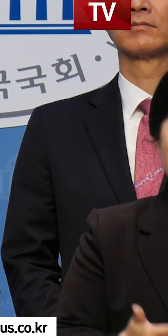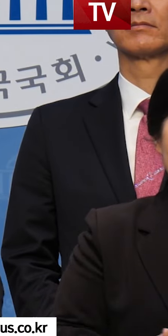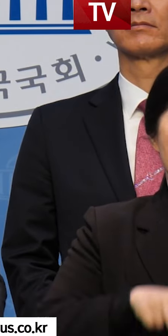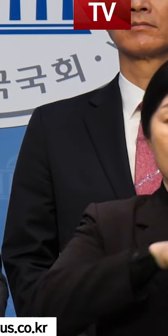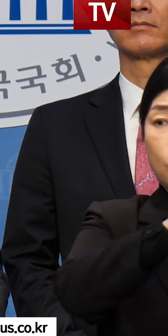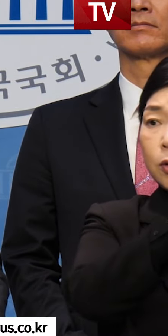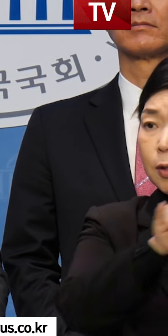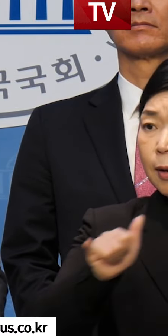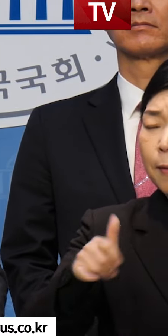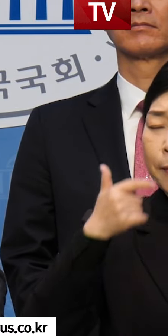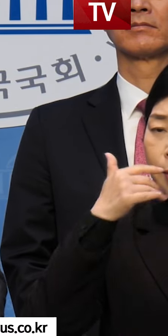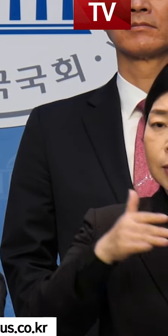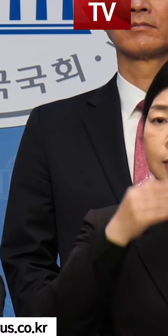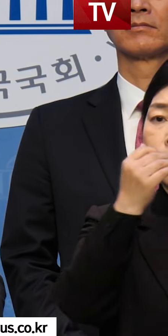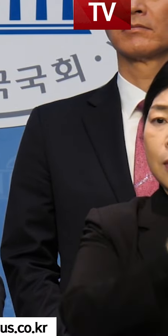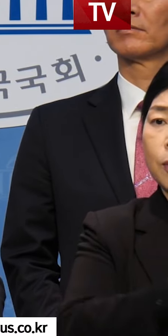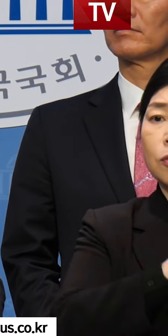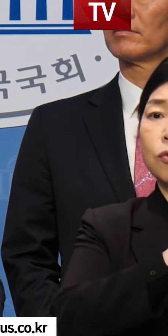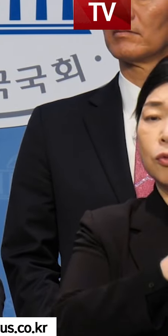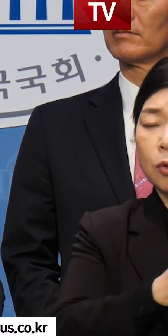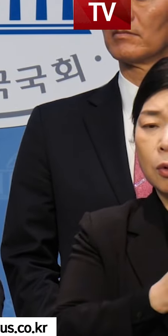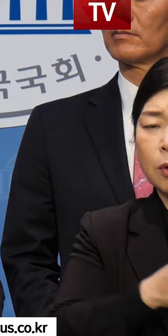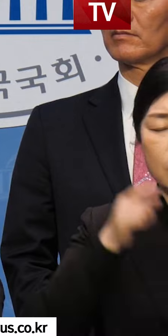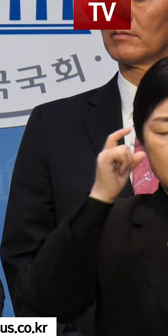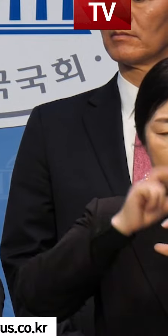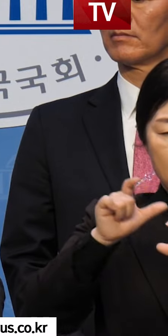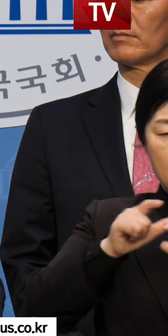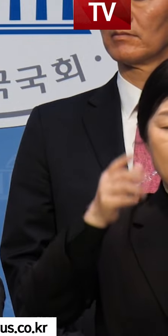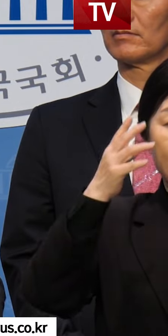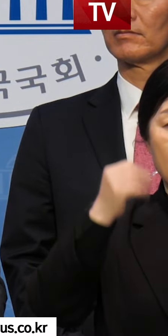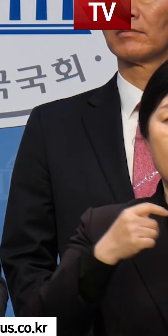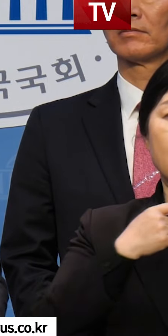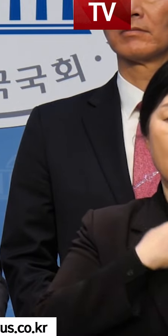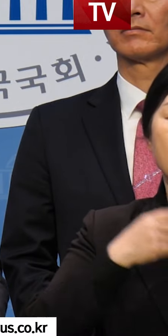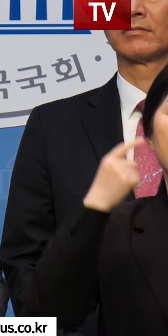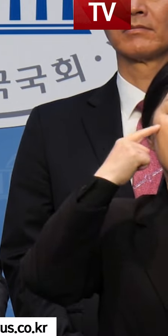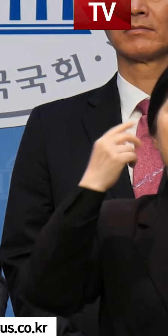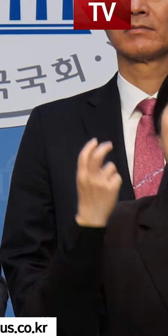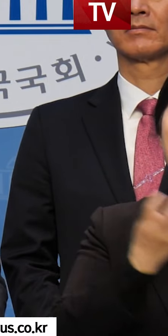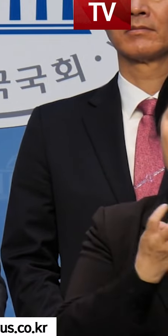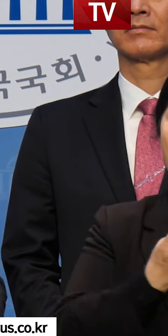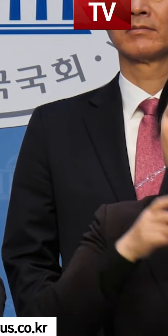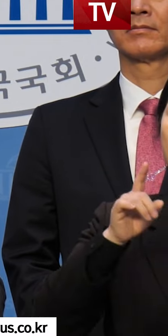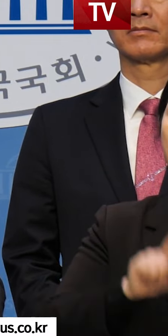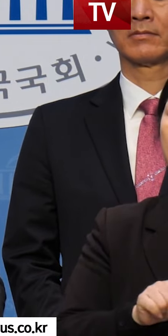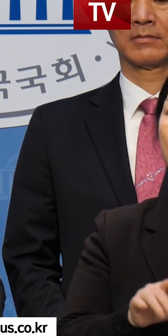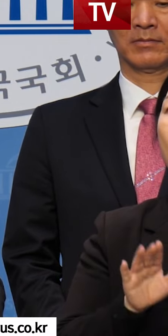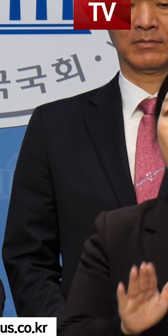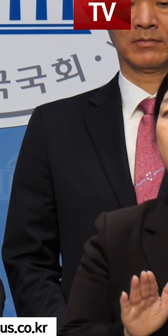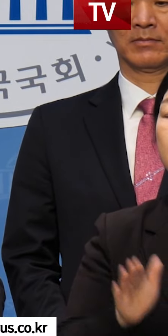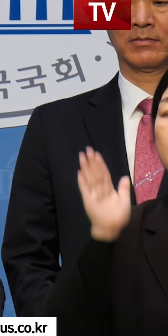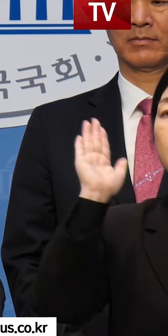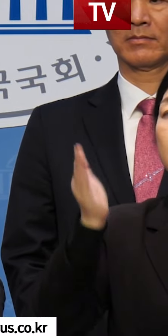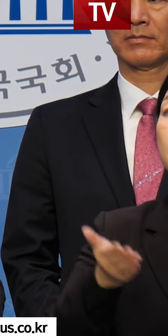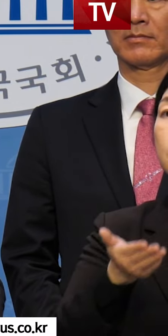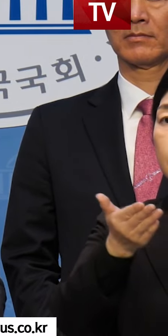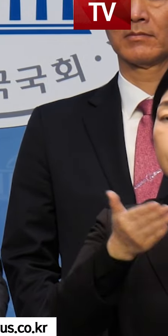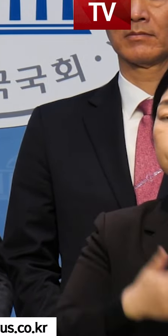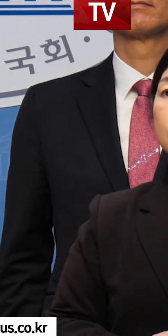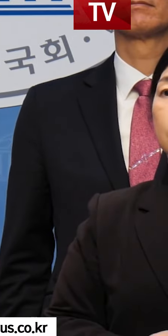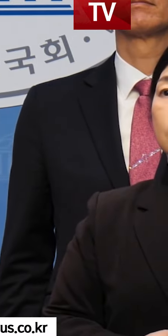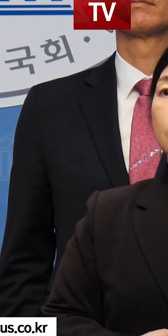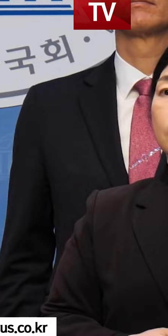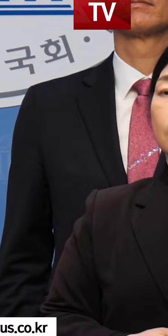대한 명쾌하고도 많은 고민이 담긴 방안에 대해서 오늘 기자회견을 하도록